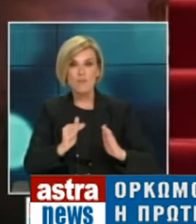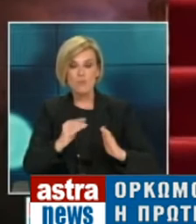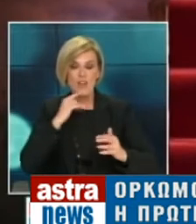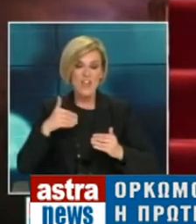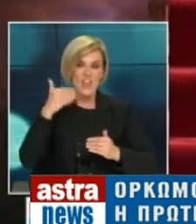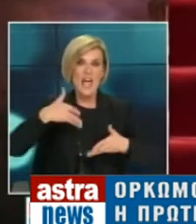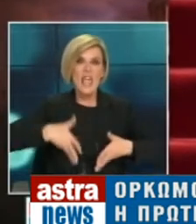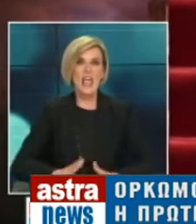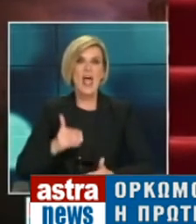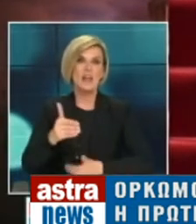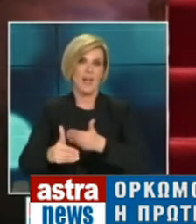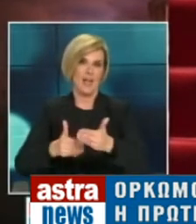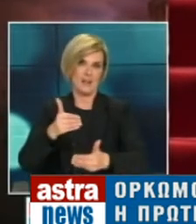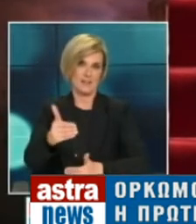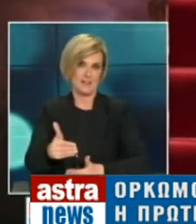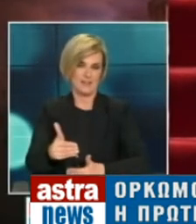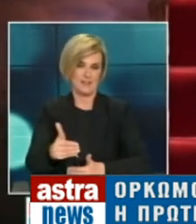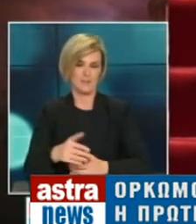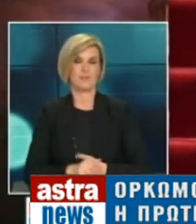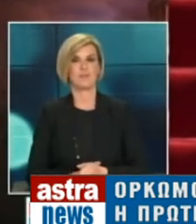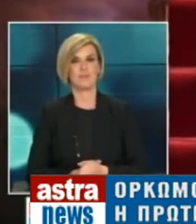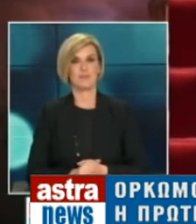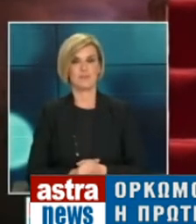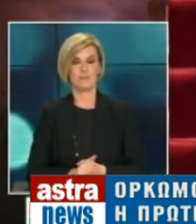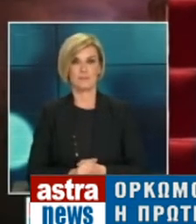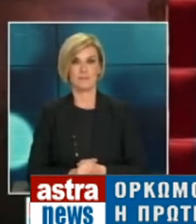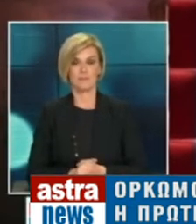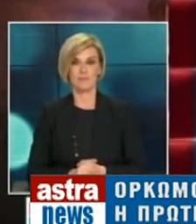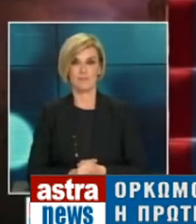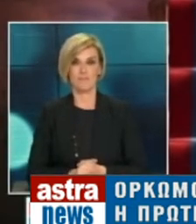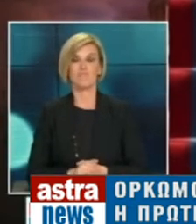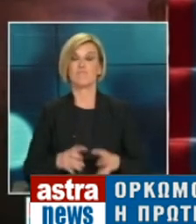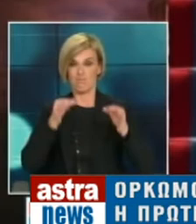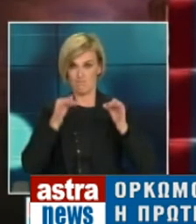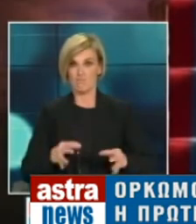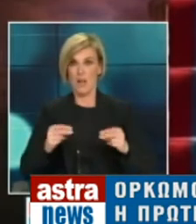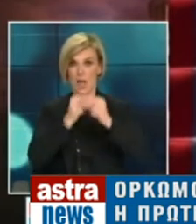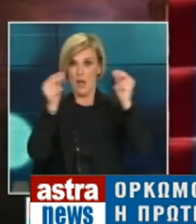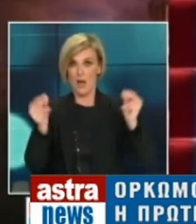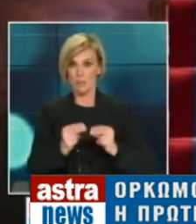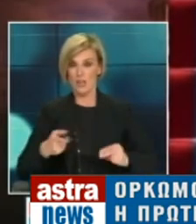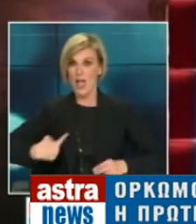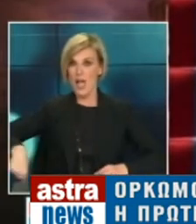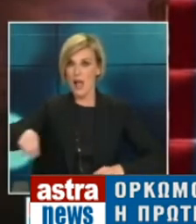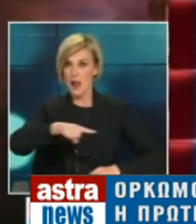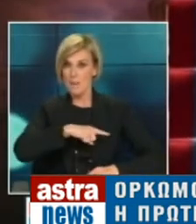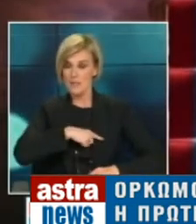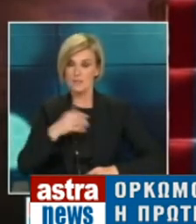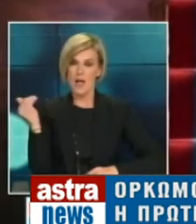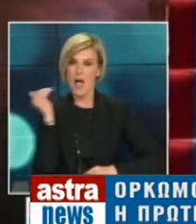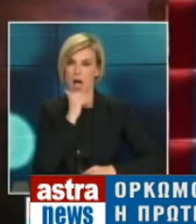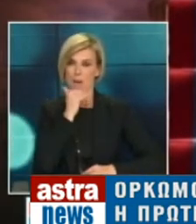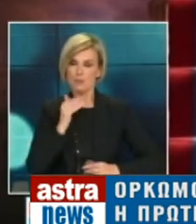επόμενες γενιές και για εμάς. Έτσι λοιπόν, με συγκεκριμένα αποτελέσματα, εμείς αμέσως